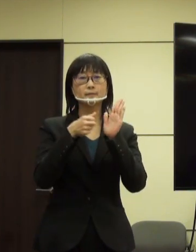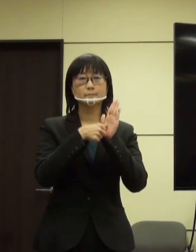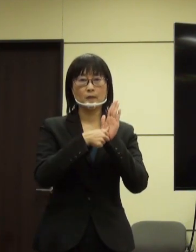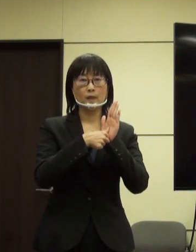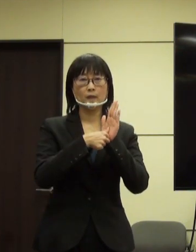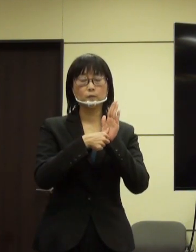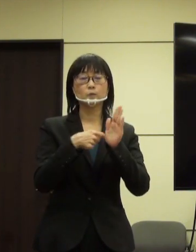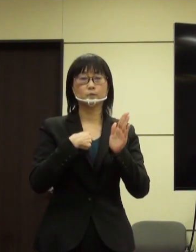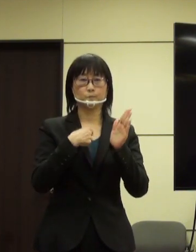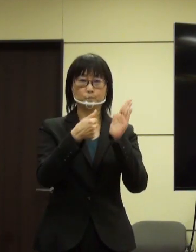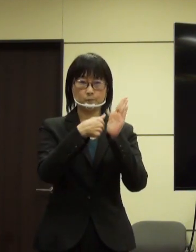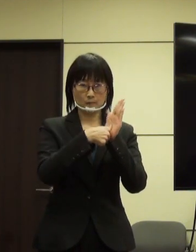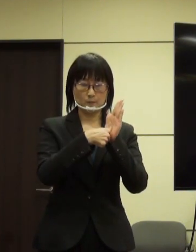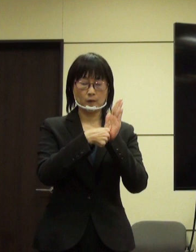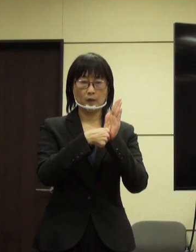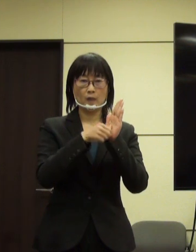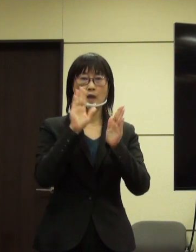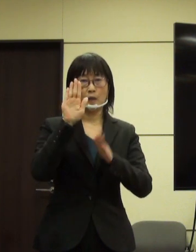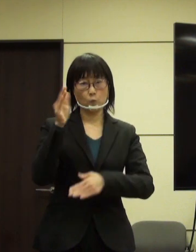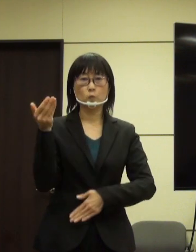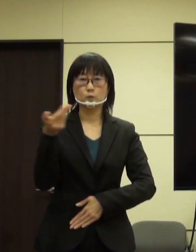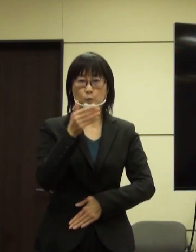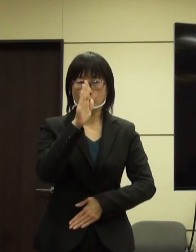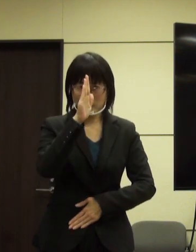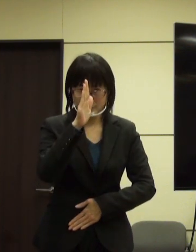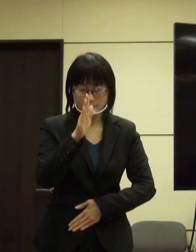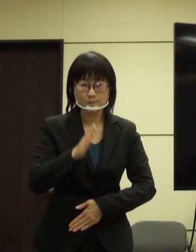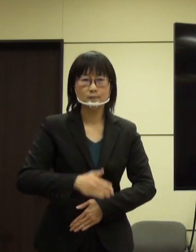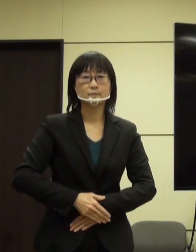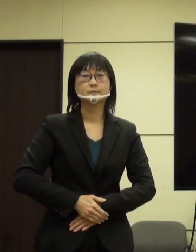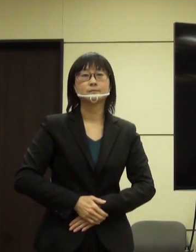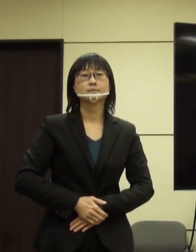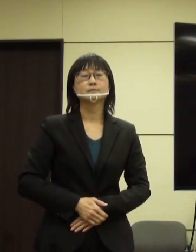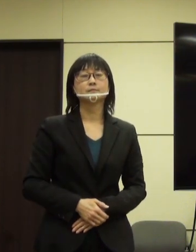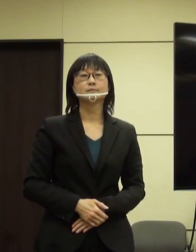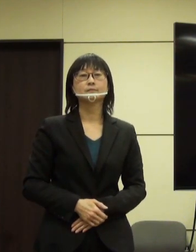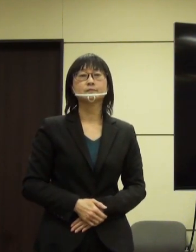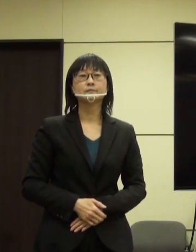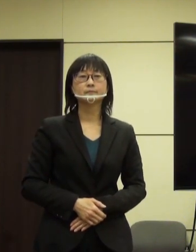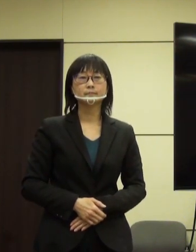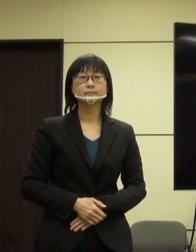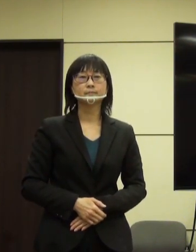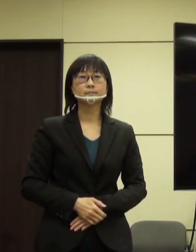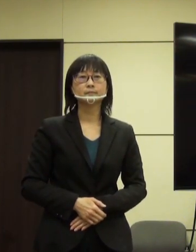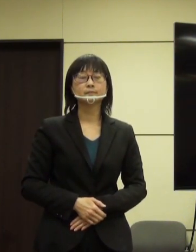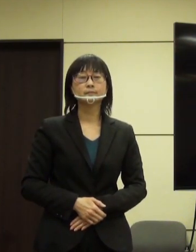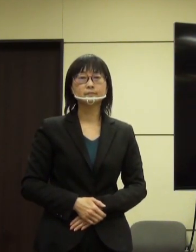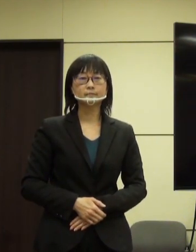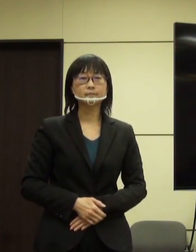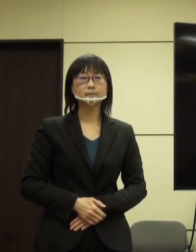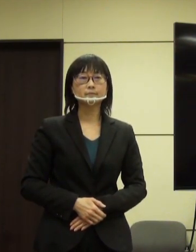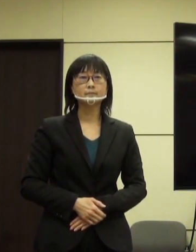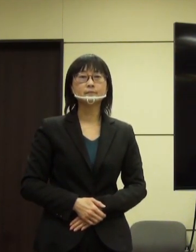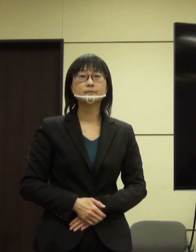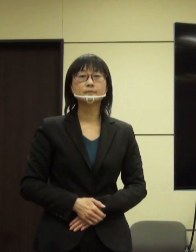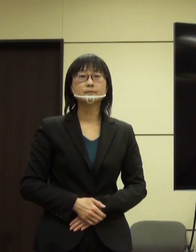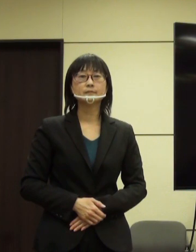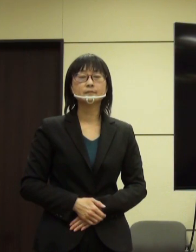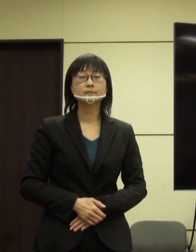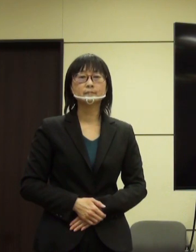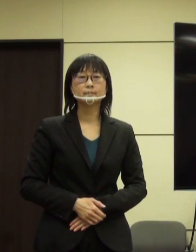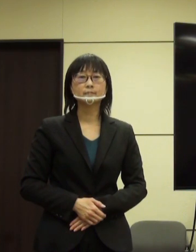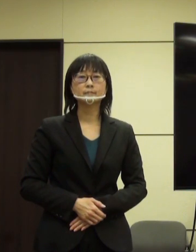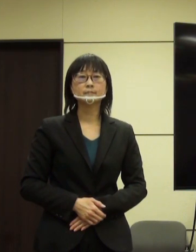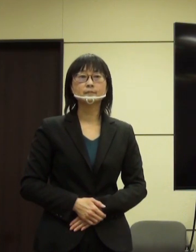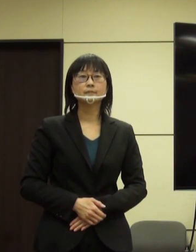と子発現というところでお願いしますこちらドゥリーニョ職員が毎年ますのでよろしくお願いしますいつもあること